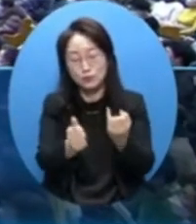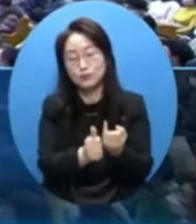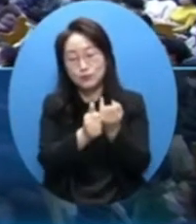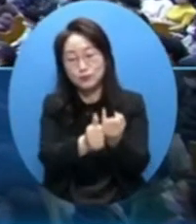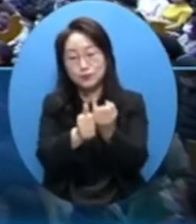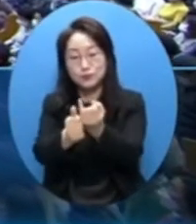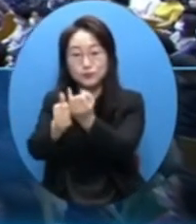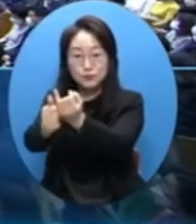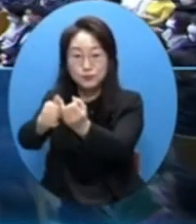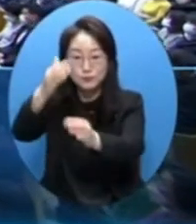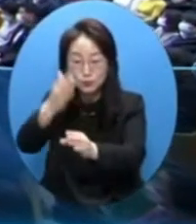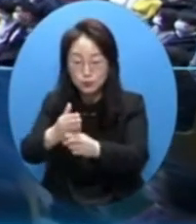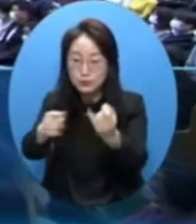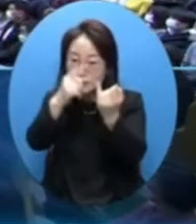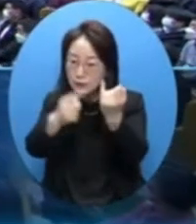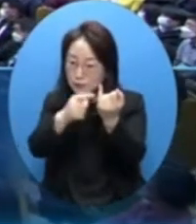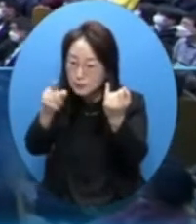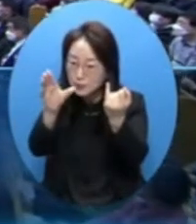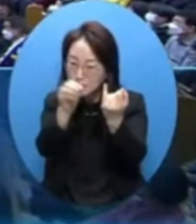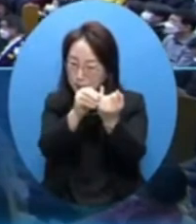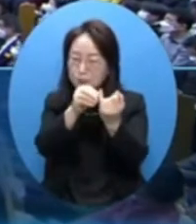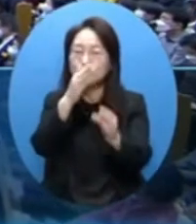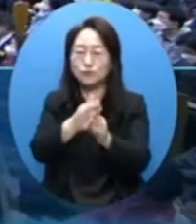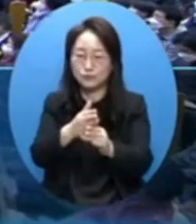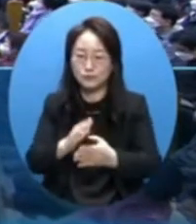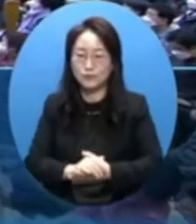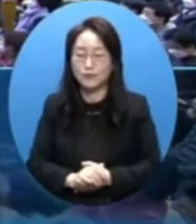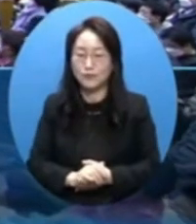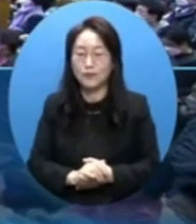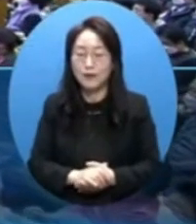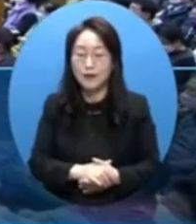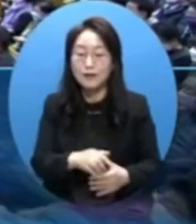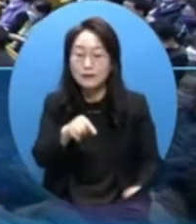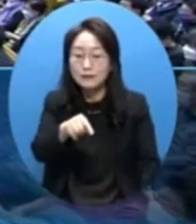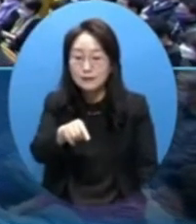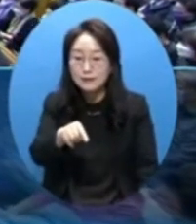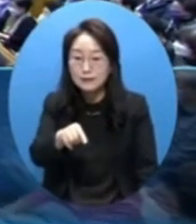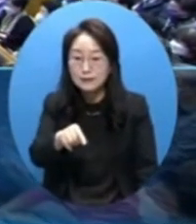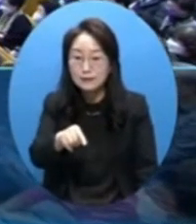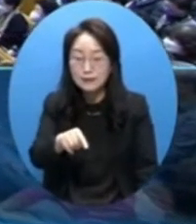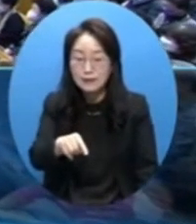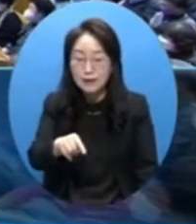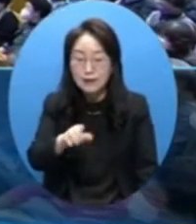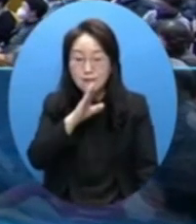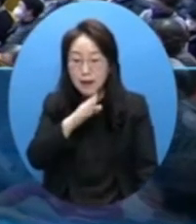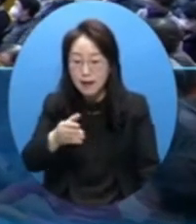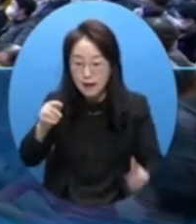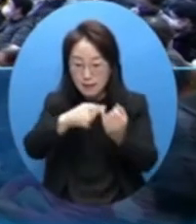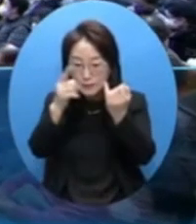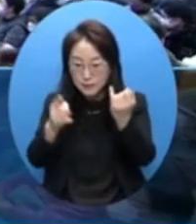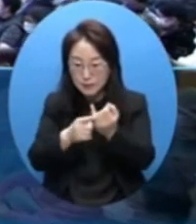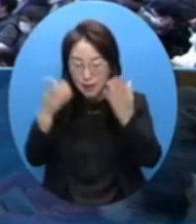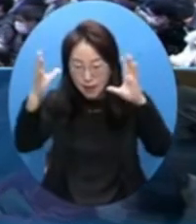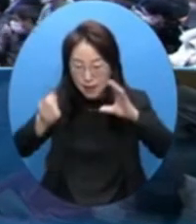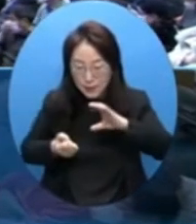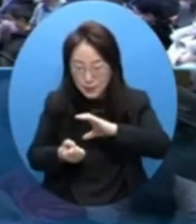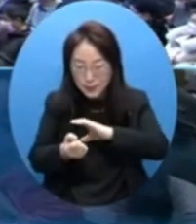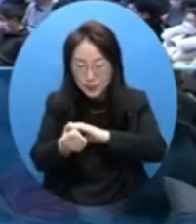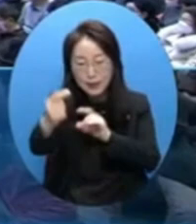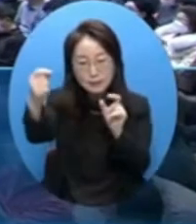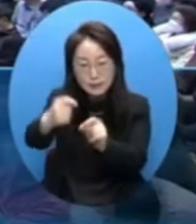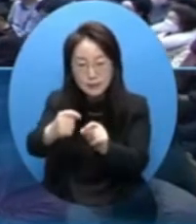마리아가 이미 잉태하였더라 거기 있을 때 거기 있을 때 해산할 날이 차서 성경은